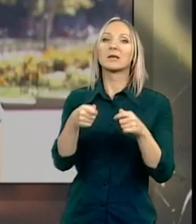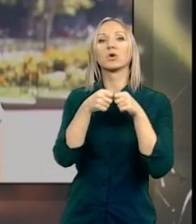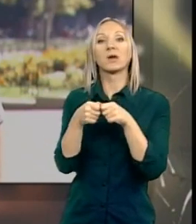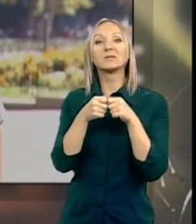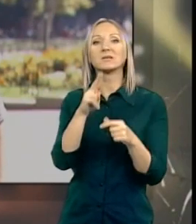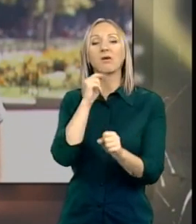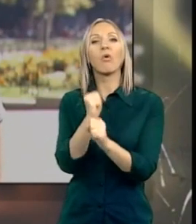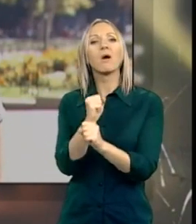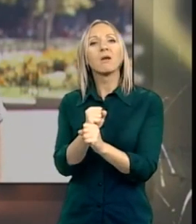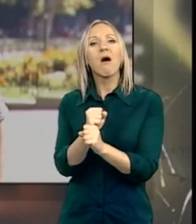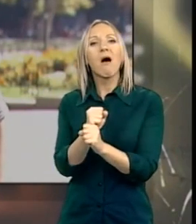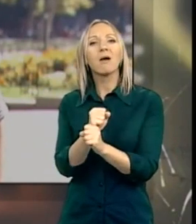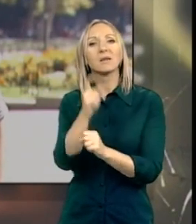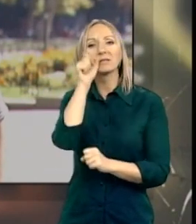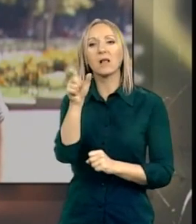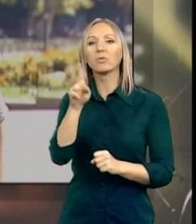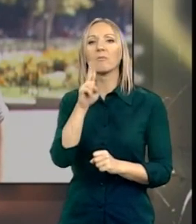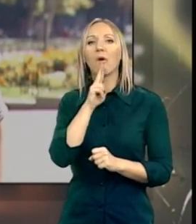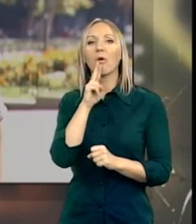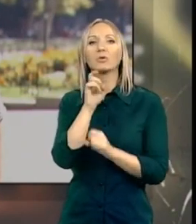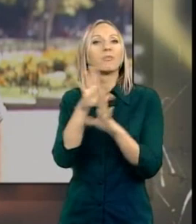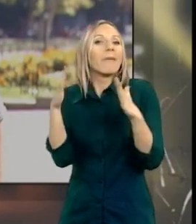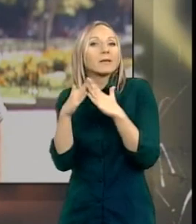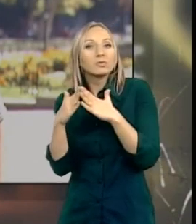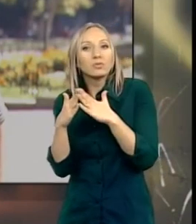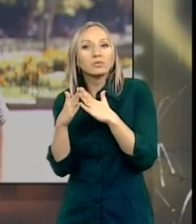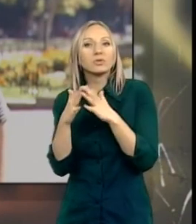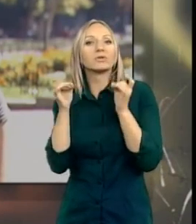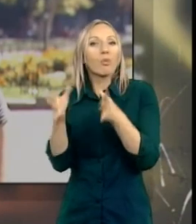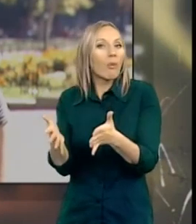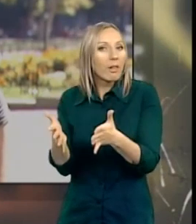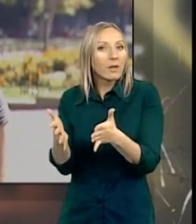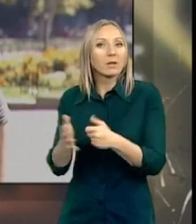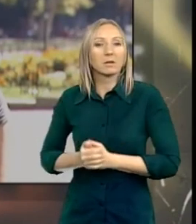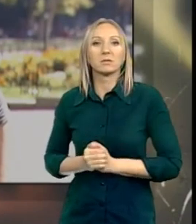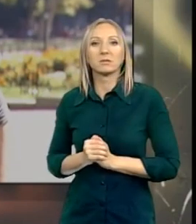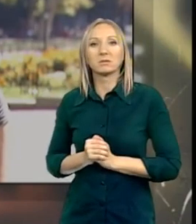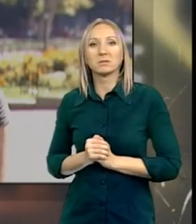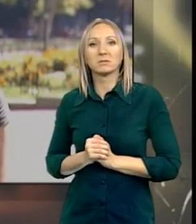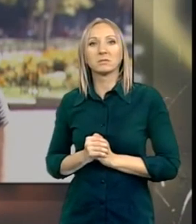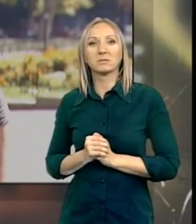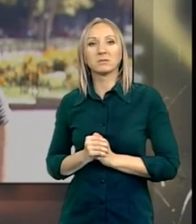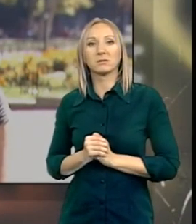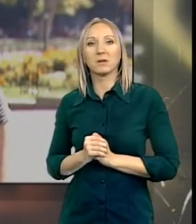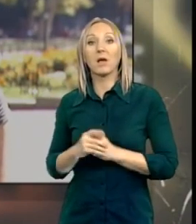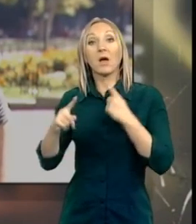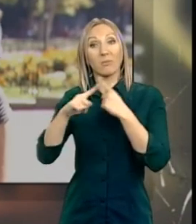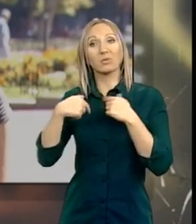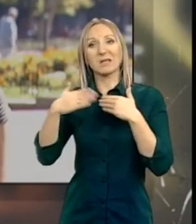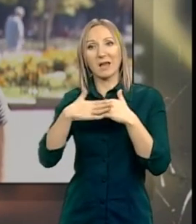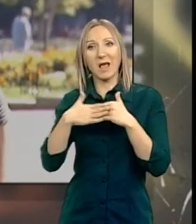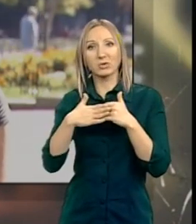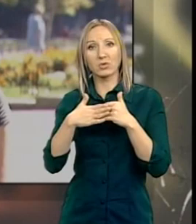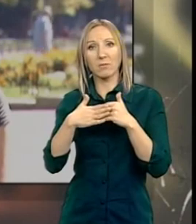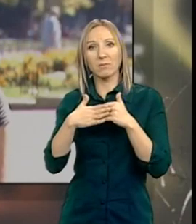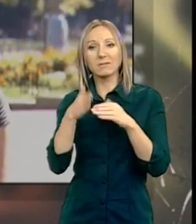organizacije koje rade sa ljudima koji su beskućnici i koji su ljudi sa ulice i također sarađujemo i sa Svratištem